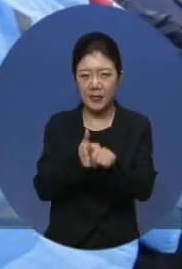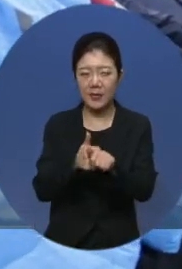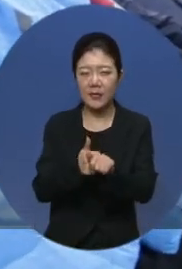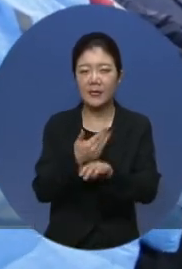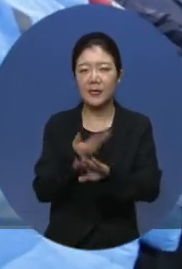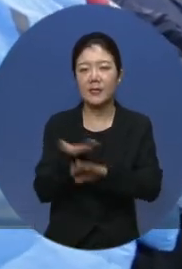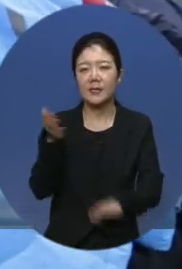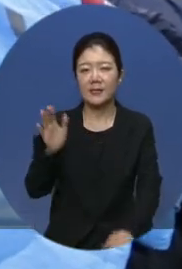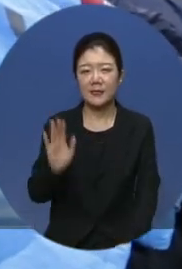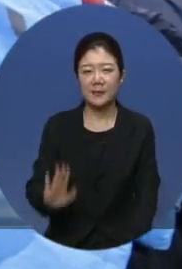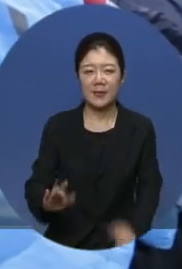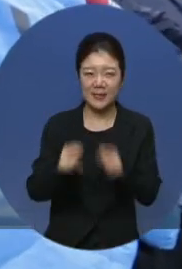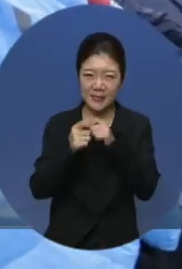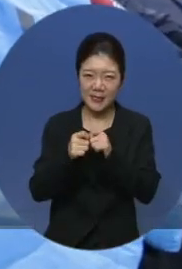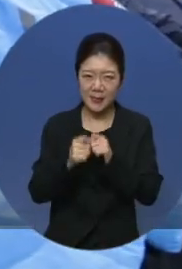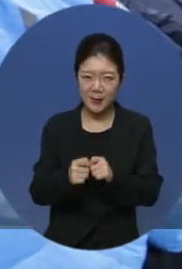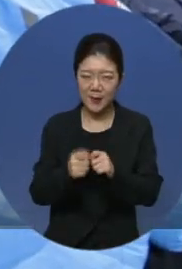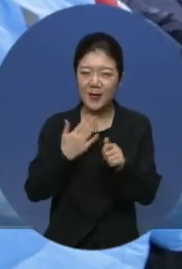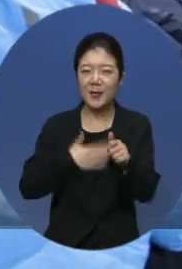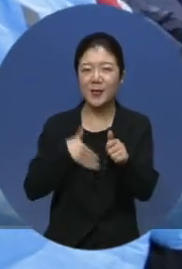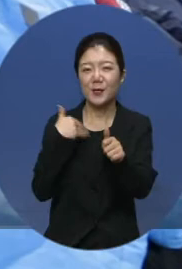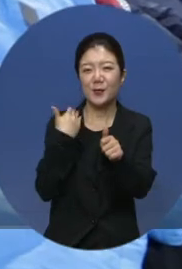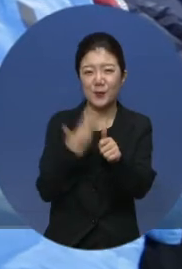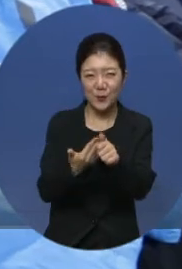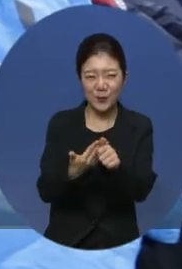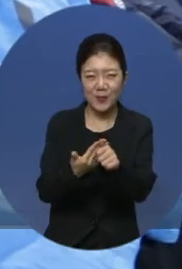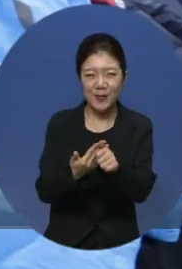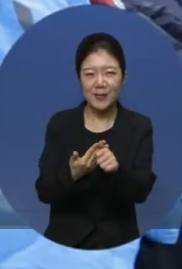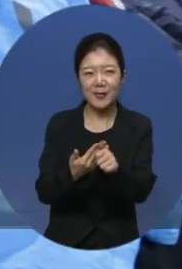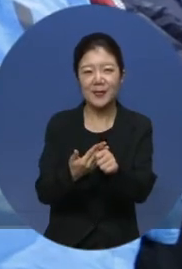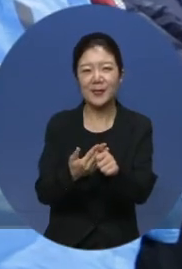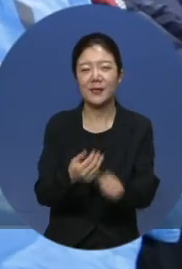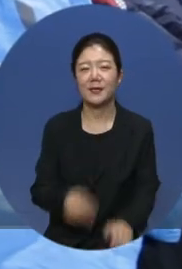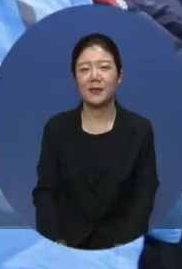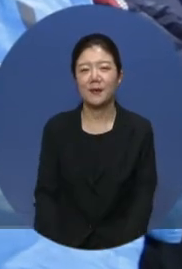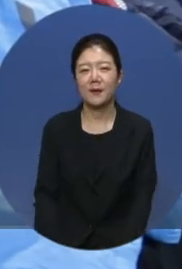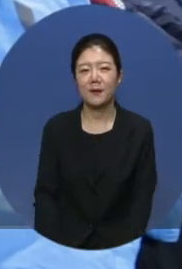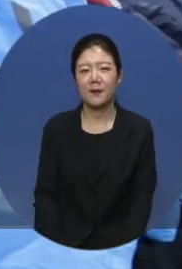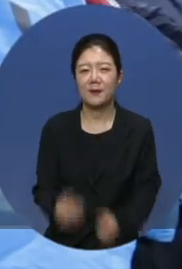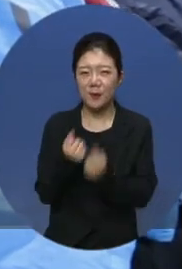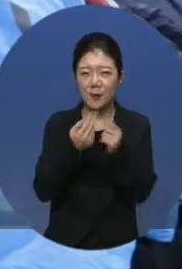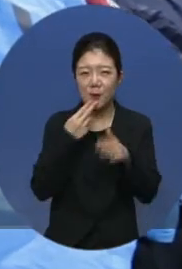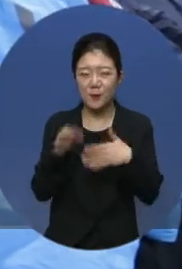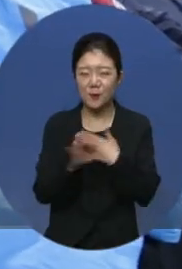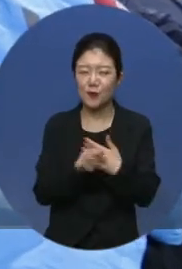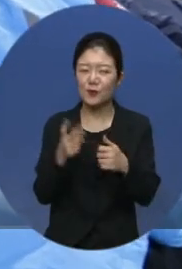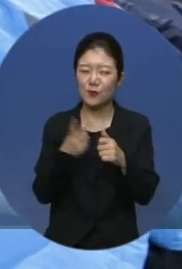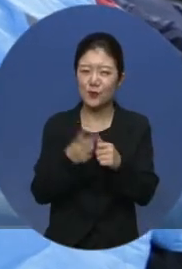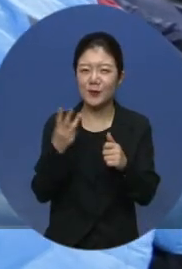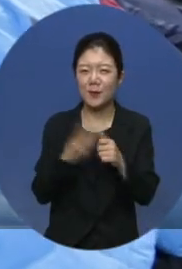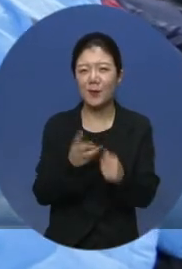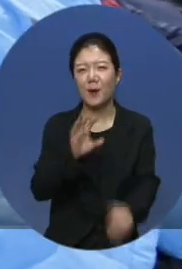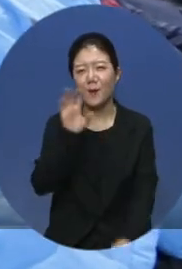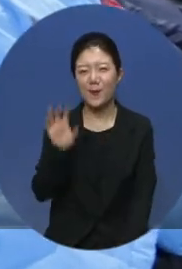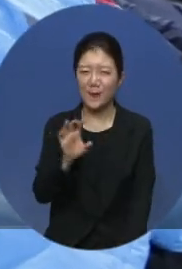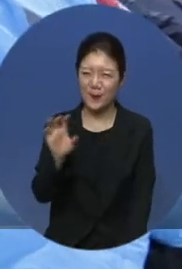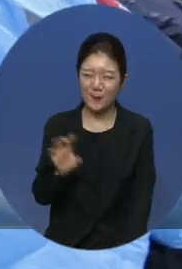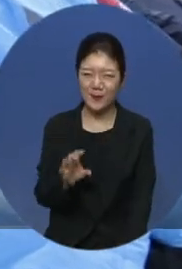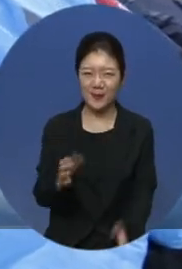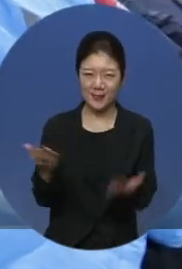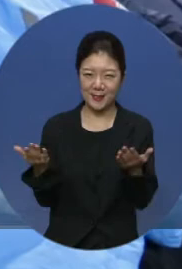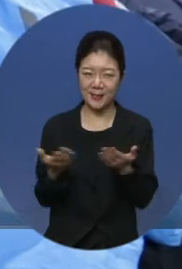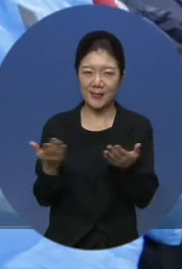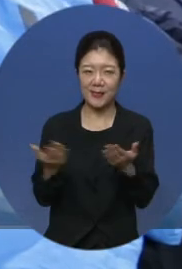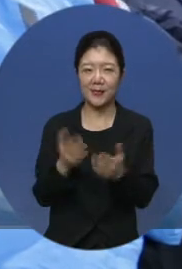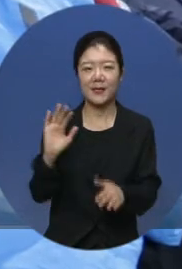세세한 걸 지시해주면 두 번 일을 안 하니까 안 그러면 두 번, 세 번 반복해서 일을